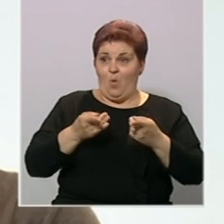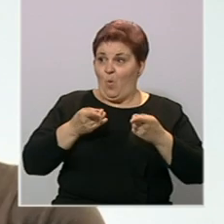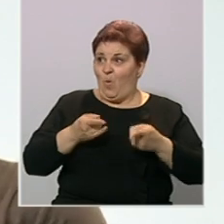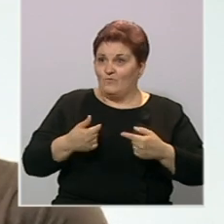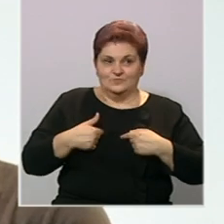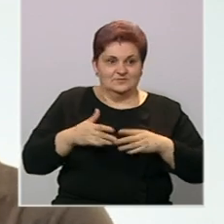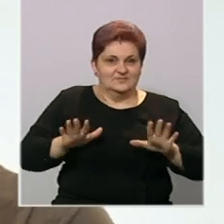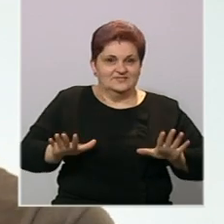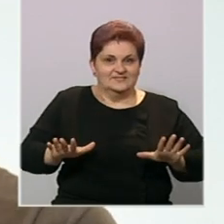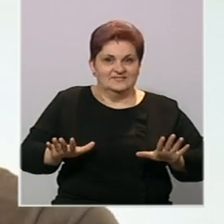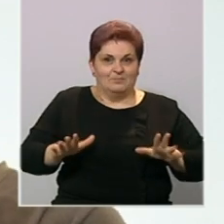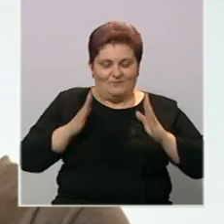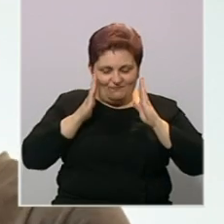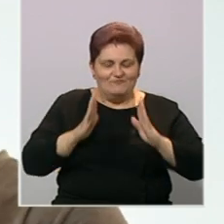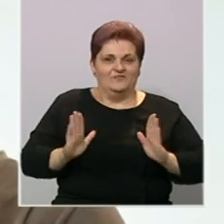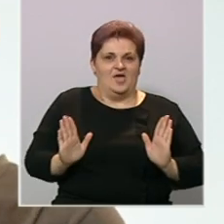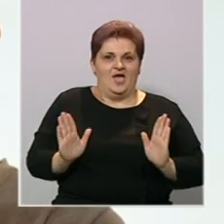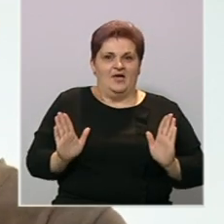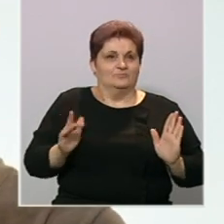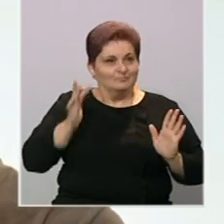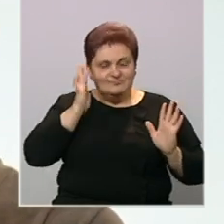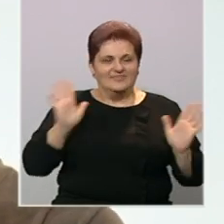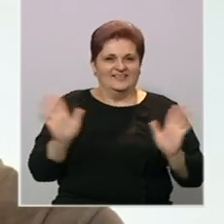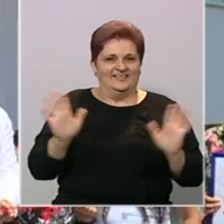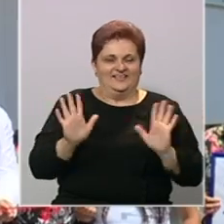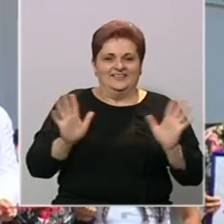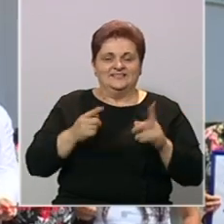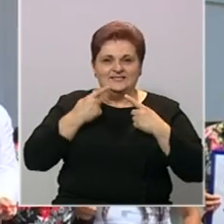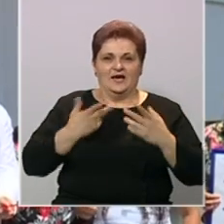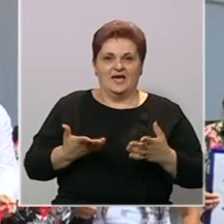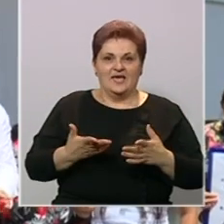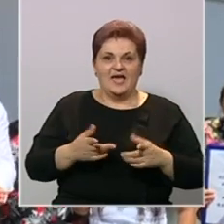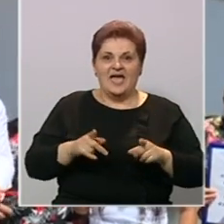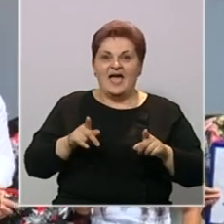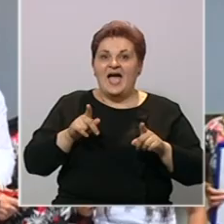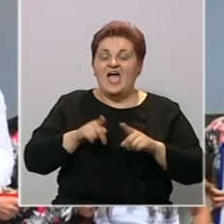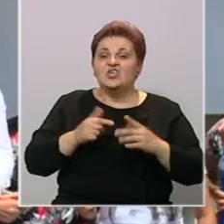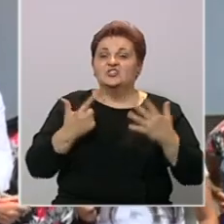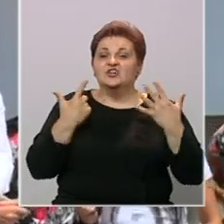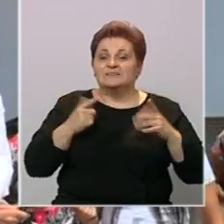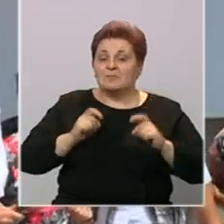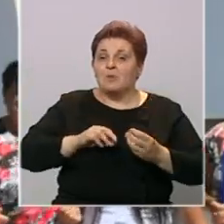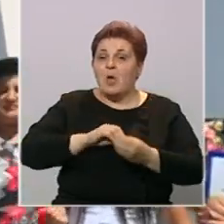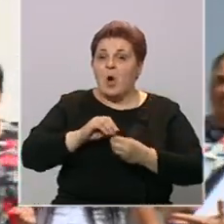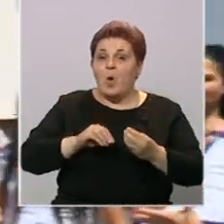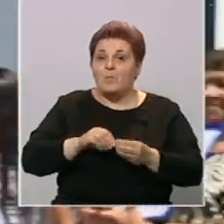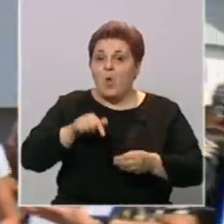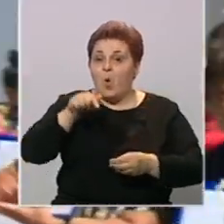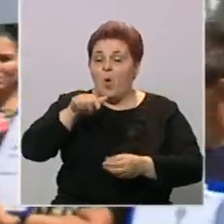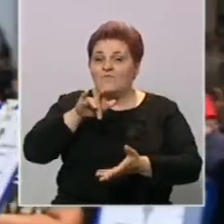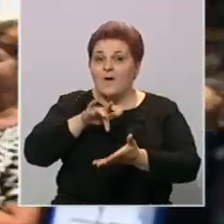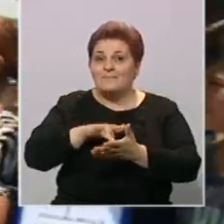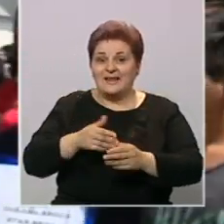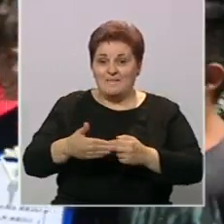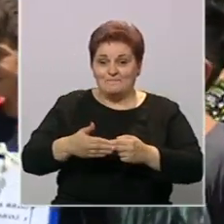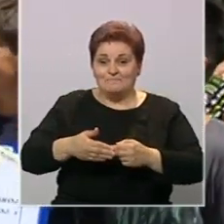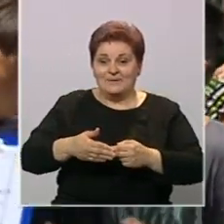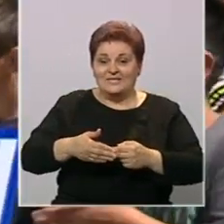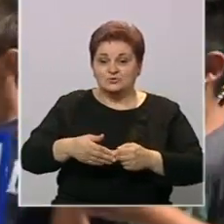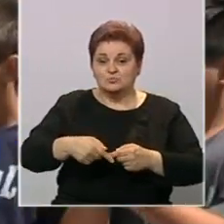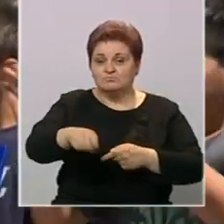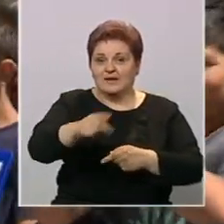mene, vjerujte, ne mogu vam pisati. A istu radost je li još 7 romskih porodica u ovom naselju nedaleko od centra